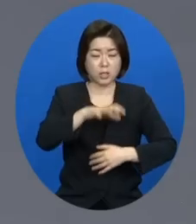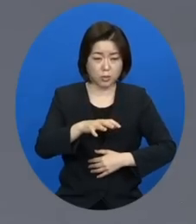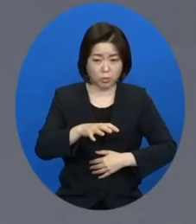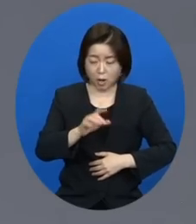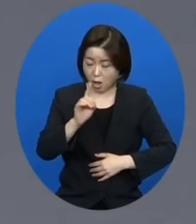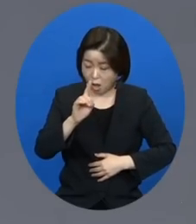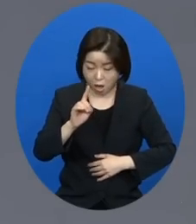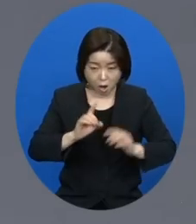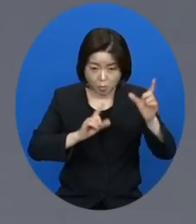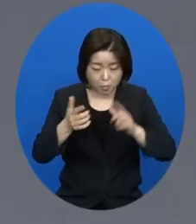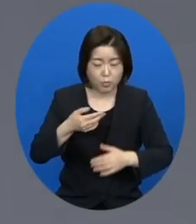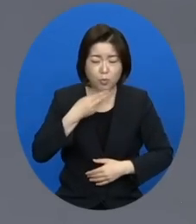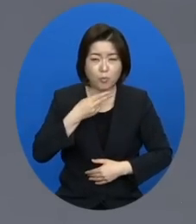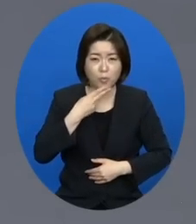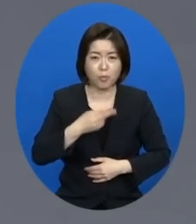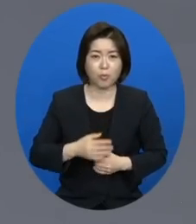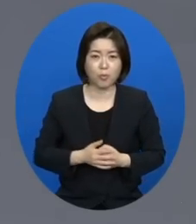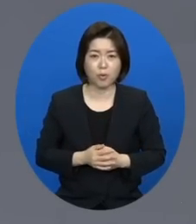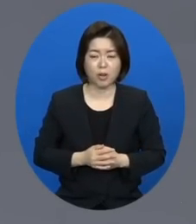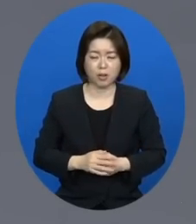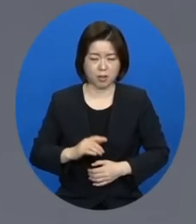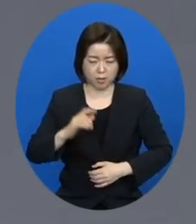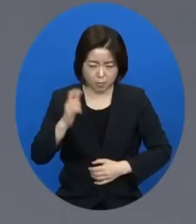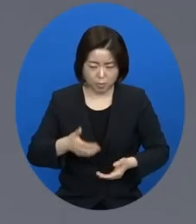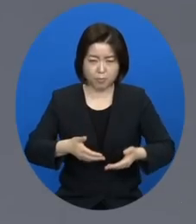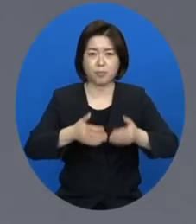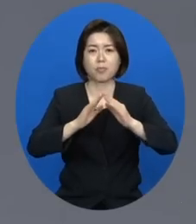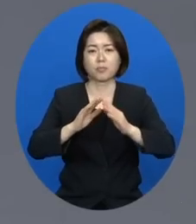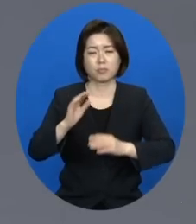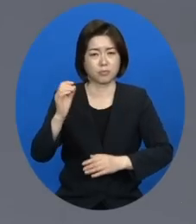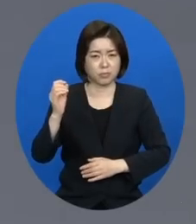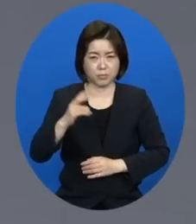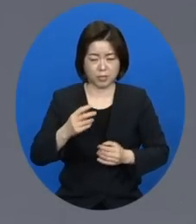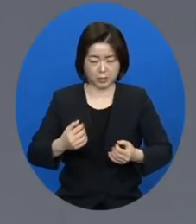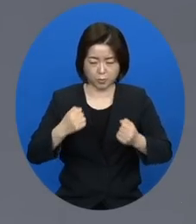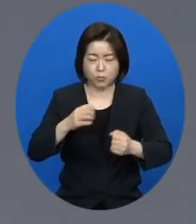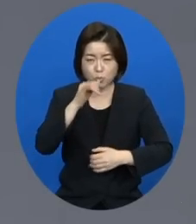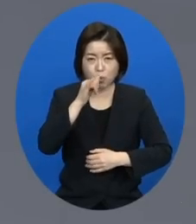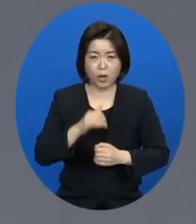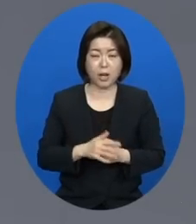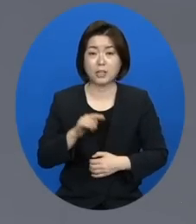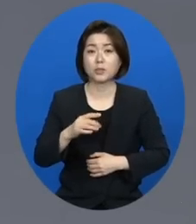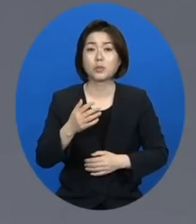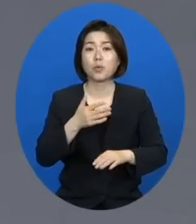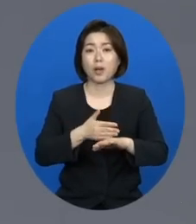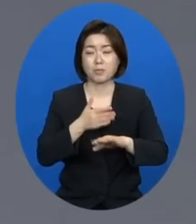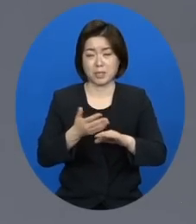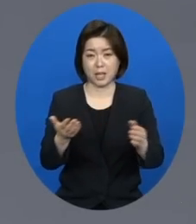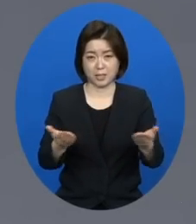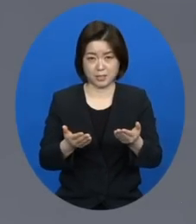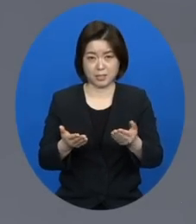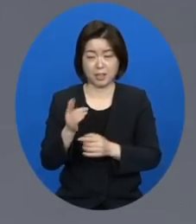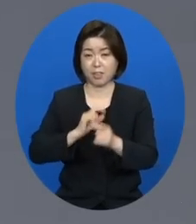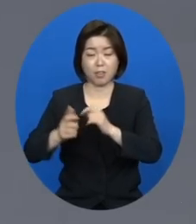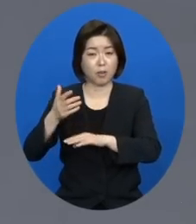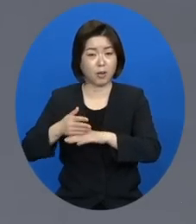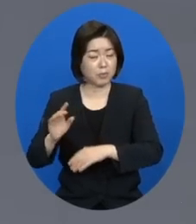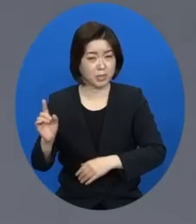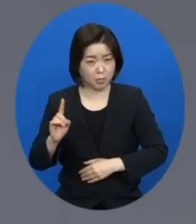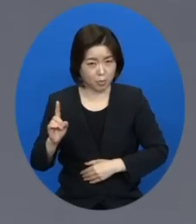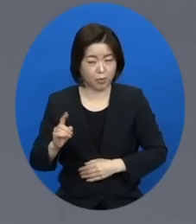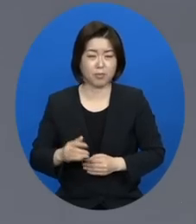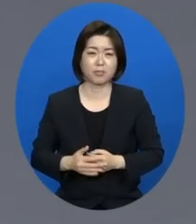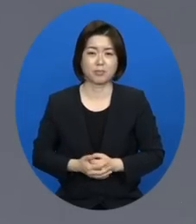전혀 보이지 않을 정도로 든든하게 재건이 됐어요. 근데 그것도 너무 감사한 일인데요, 더 감사한 게 뭔지